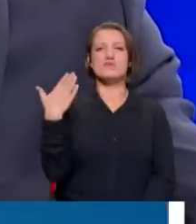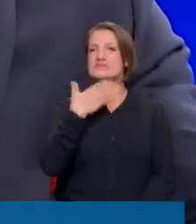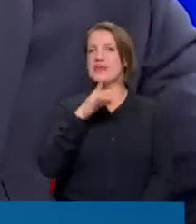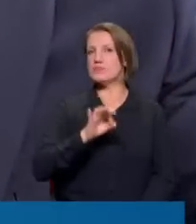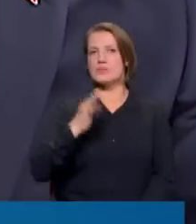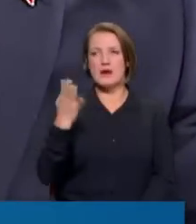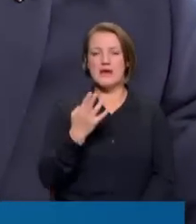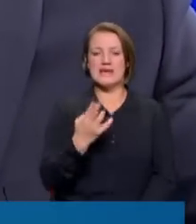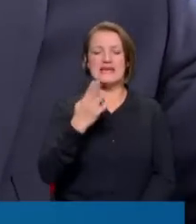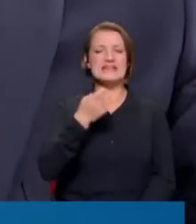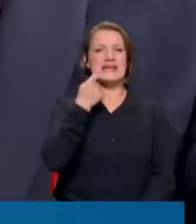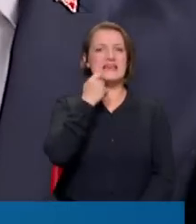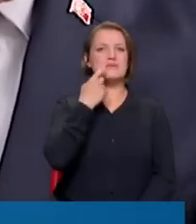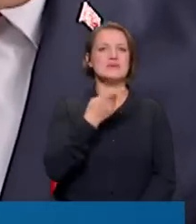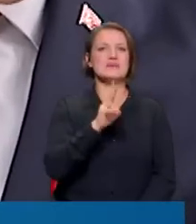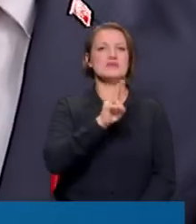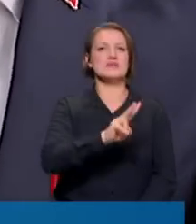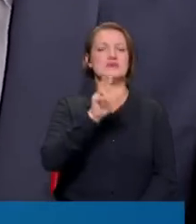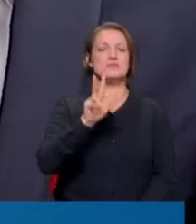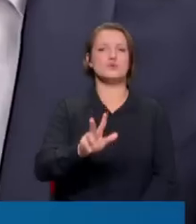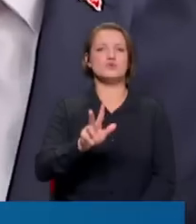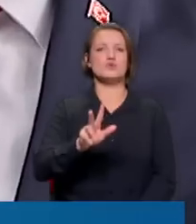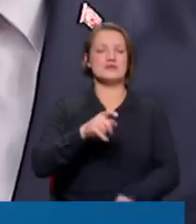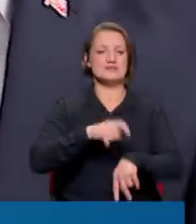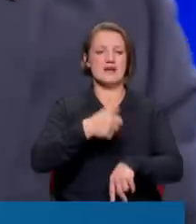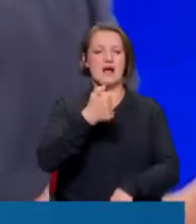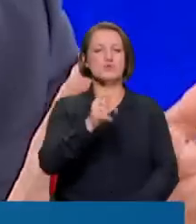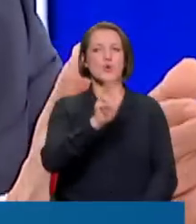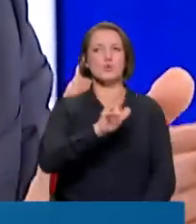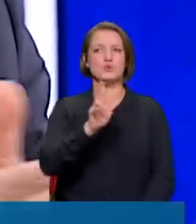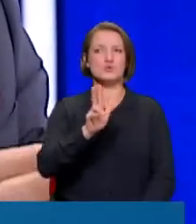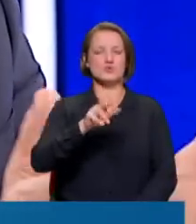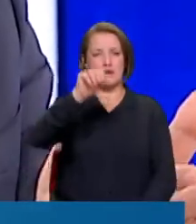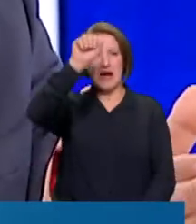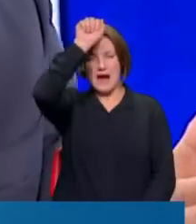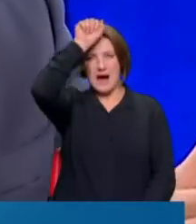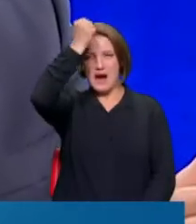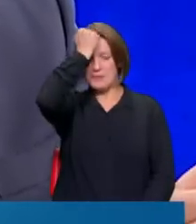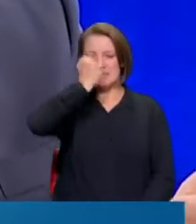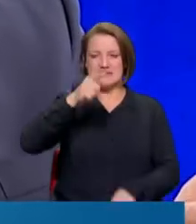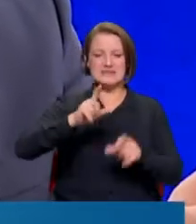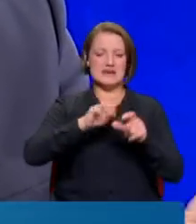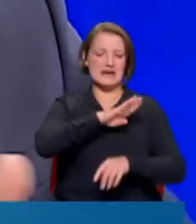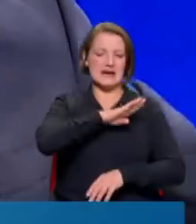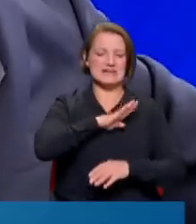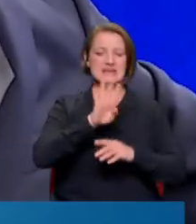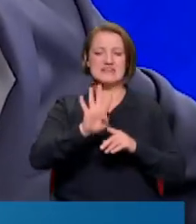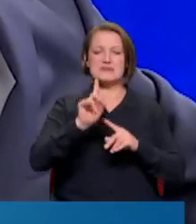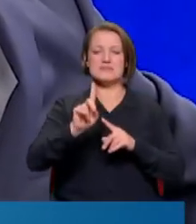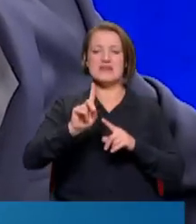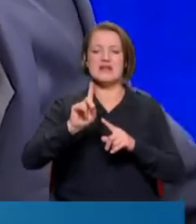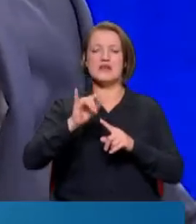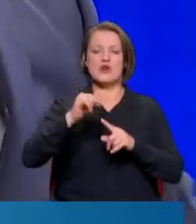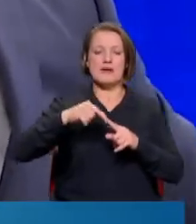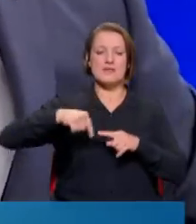neydi 7 Ekim 2023'te saat 6.30'da Hamas'ın Gazze şeridinin 41 km